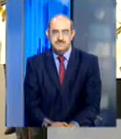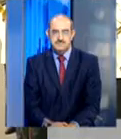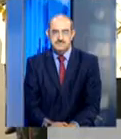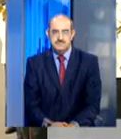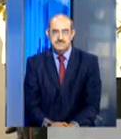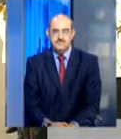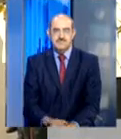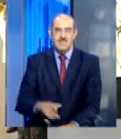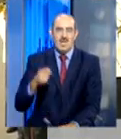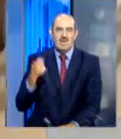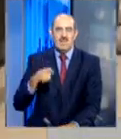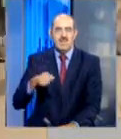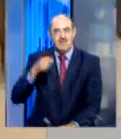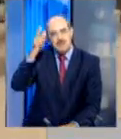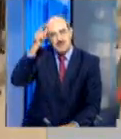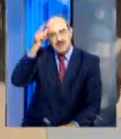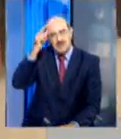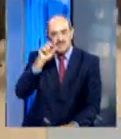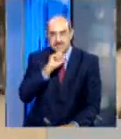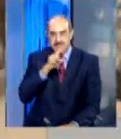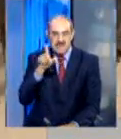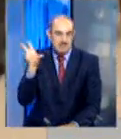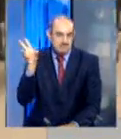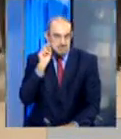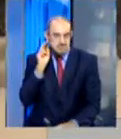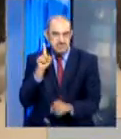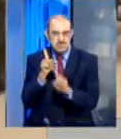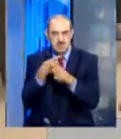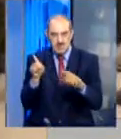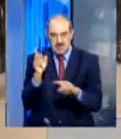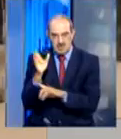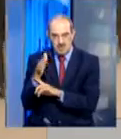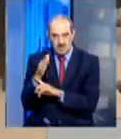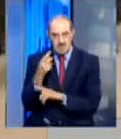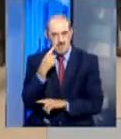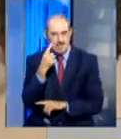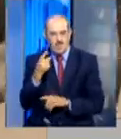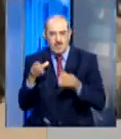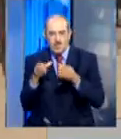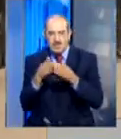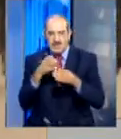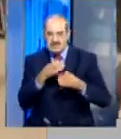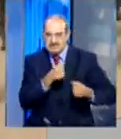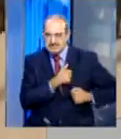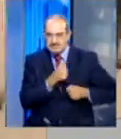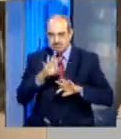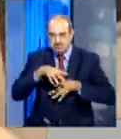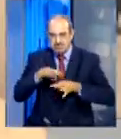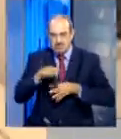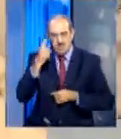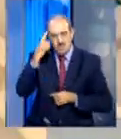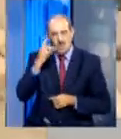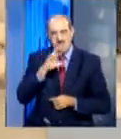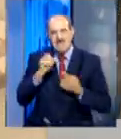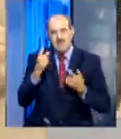السيد الرئيس وبعد استماعه للنشيد الوطني استعرض تشكيلة من الحرس الجمهوري أدت له